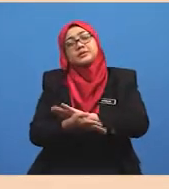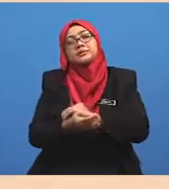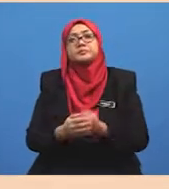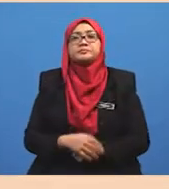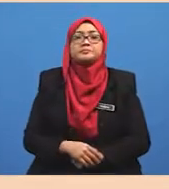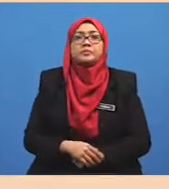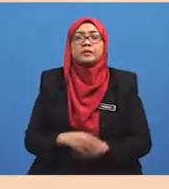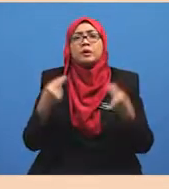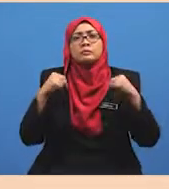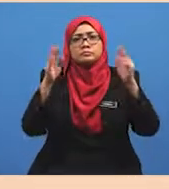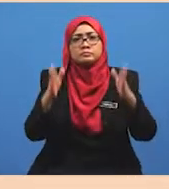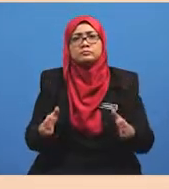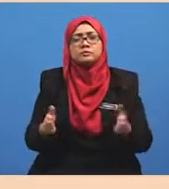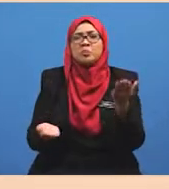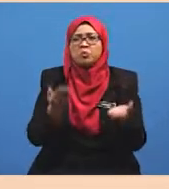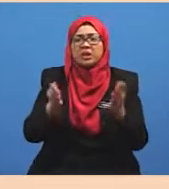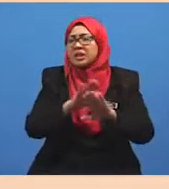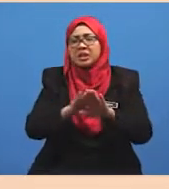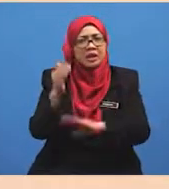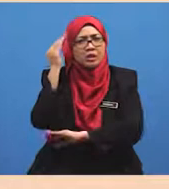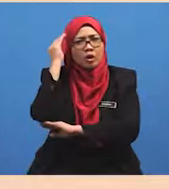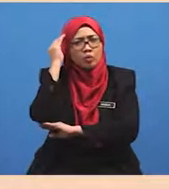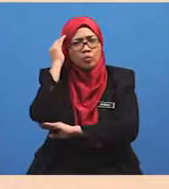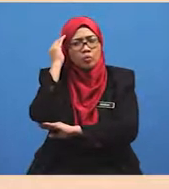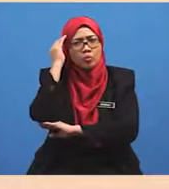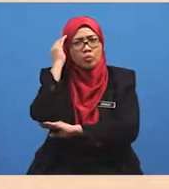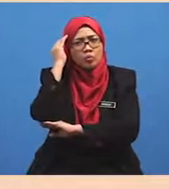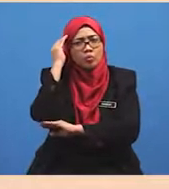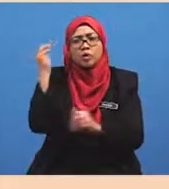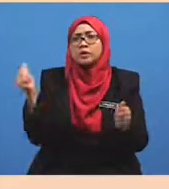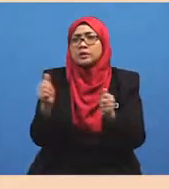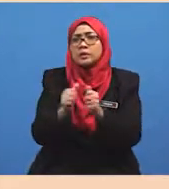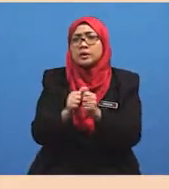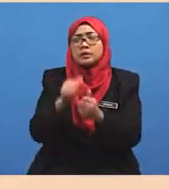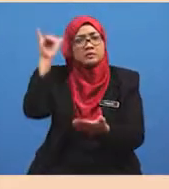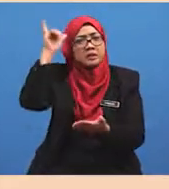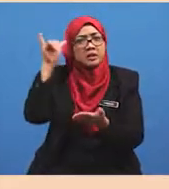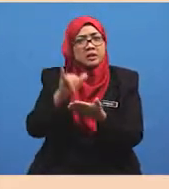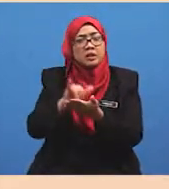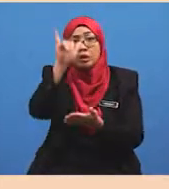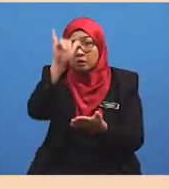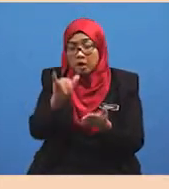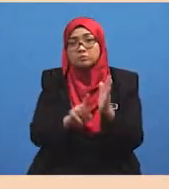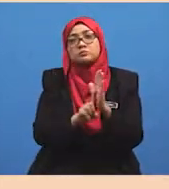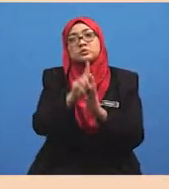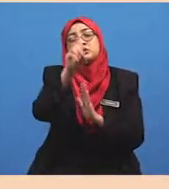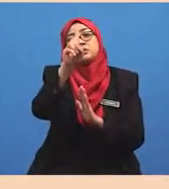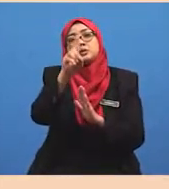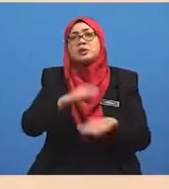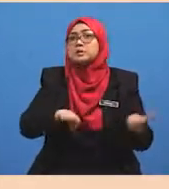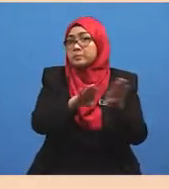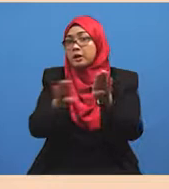keadaan ketidakpastian dengan keyakinan yang tinggi sebagai